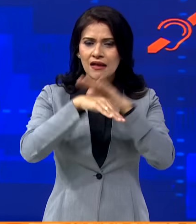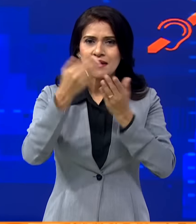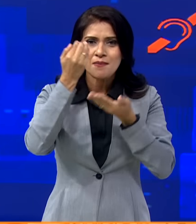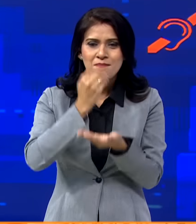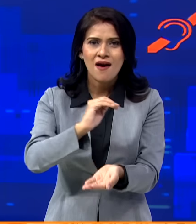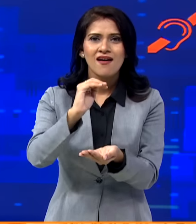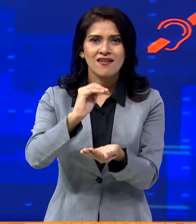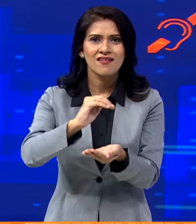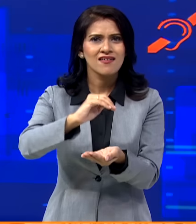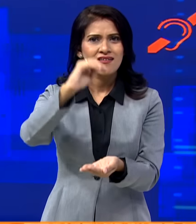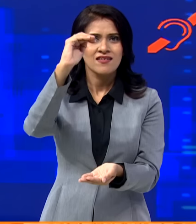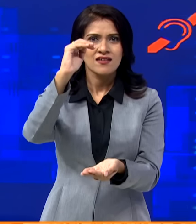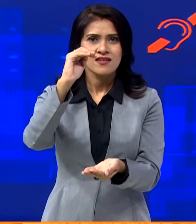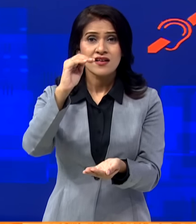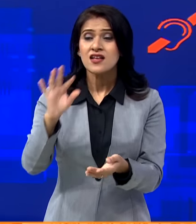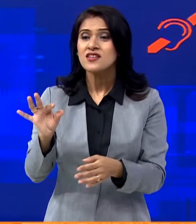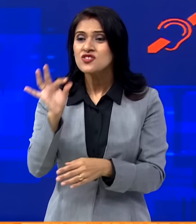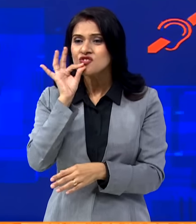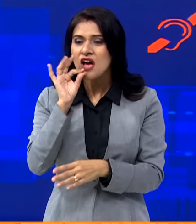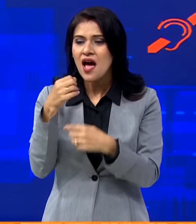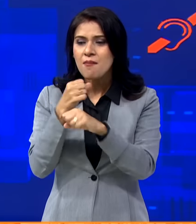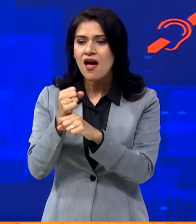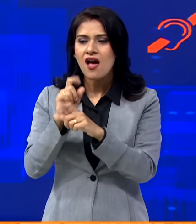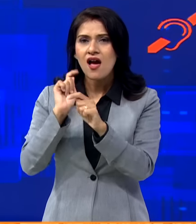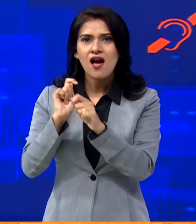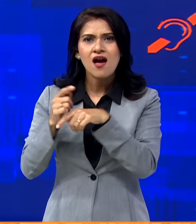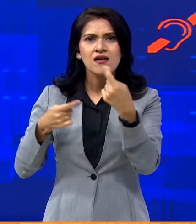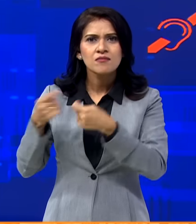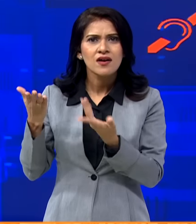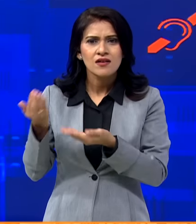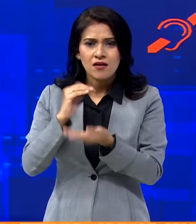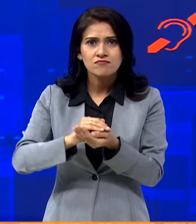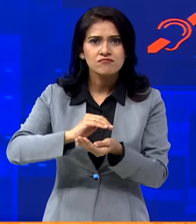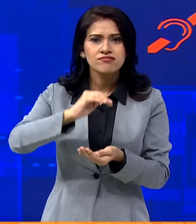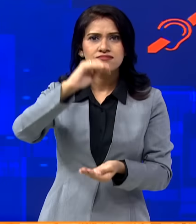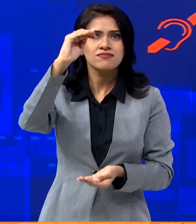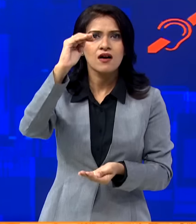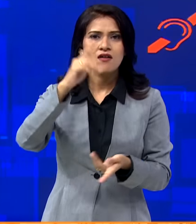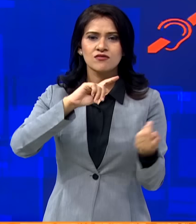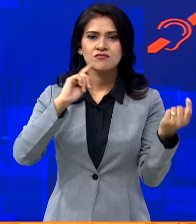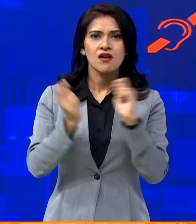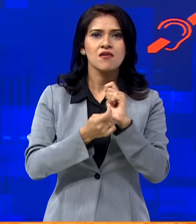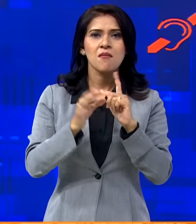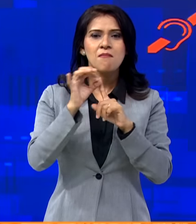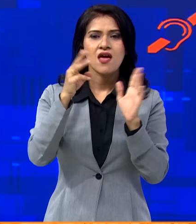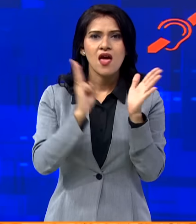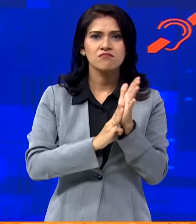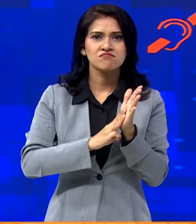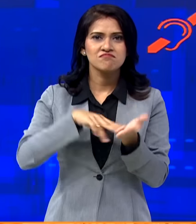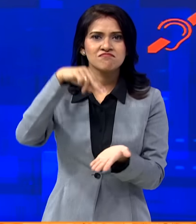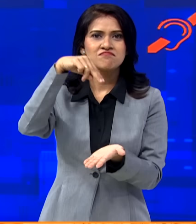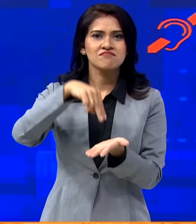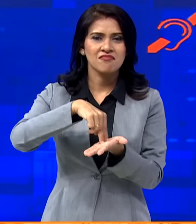व्यक्ति चाय वाले के घर में पैदा हुआ क् व्यक्ति भारत के प्रधानमंत्री के रूप में 500 साल के